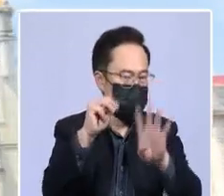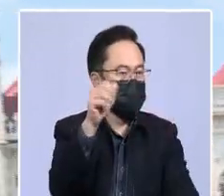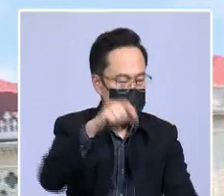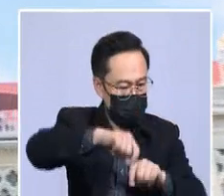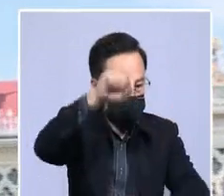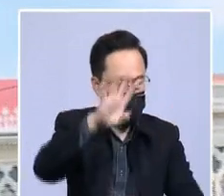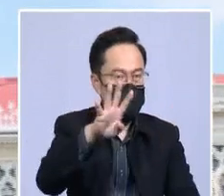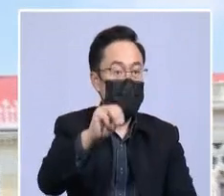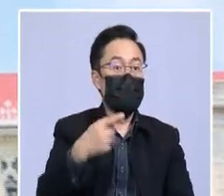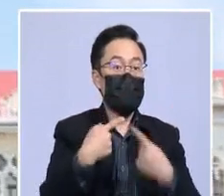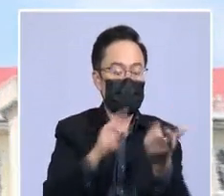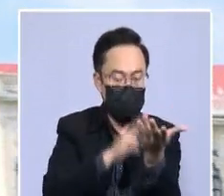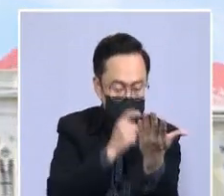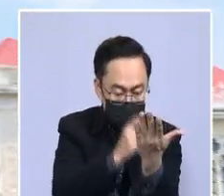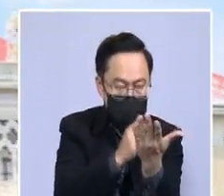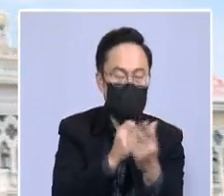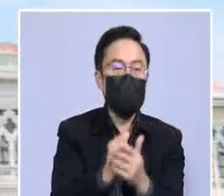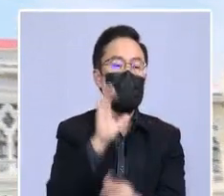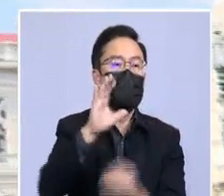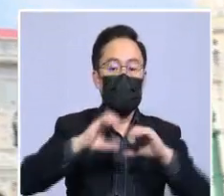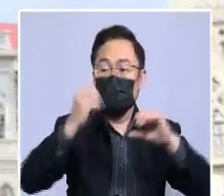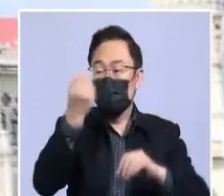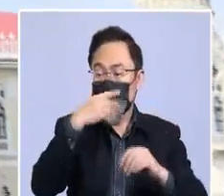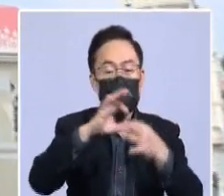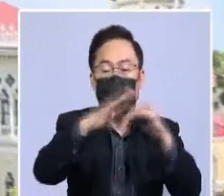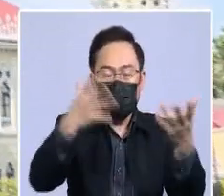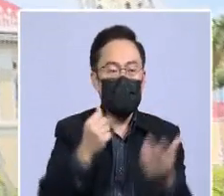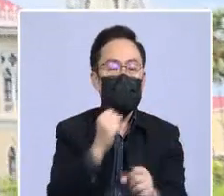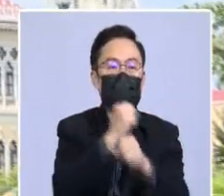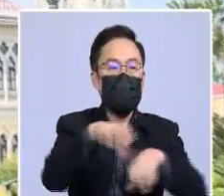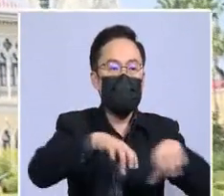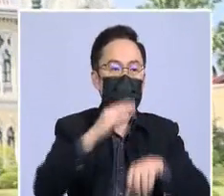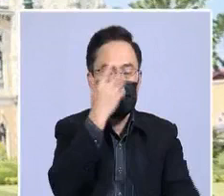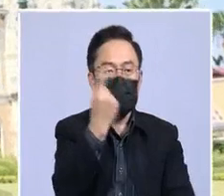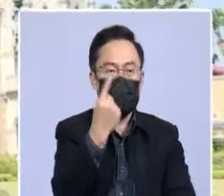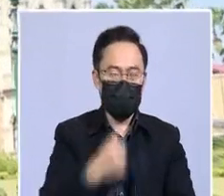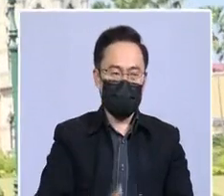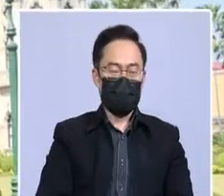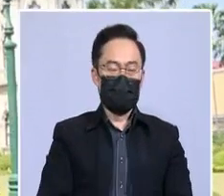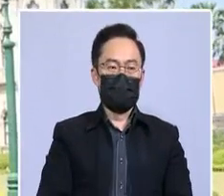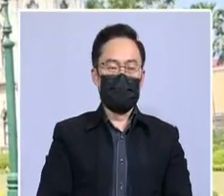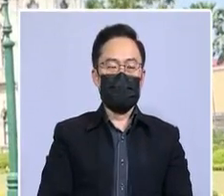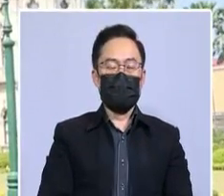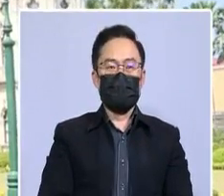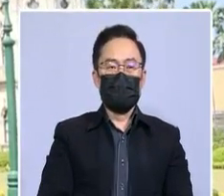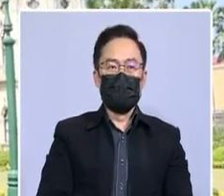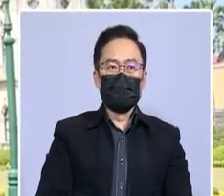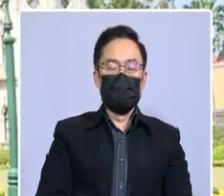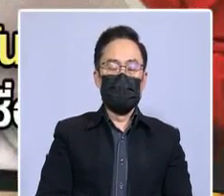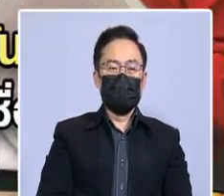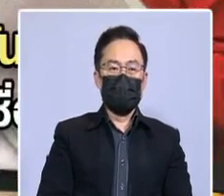ติไม่ได้เกี่ยวกับเรื่องห่วงจุ้ยหรือความเชื่อแต่อย่างใด ไม่เกี่ยวมันก็เราเห็นว่าที่บางแ